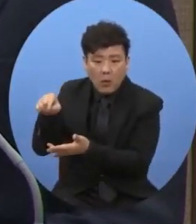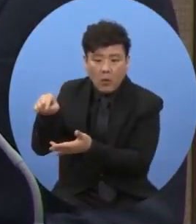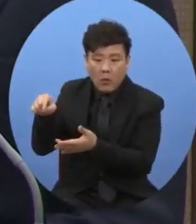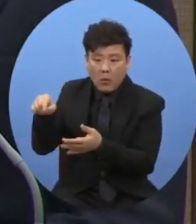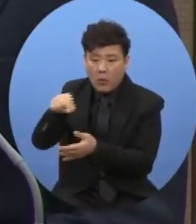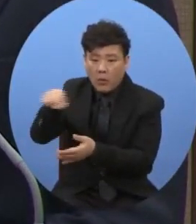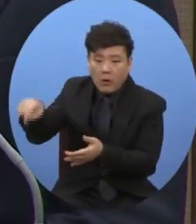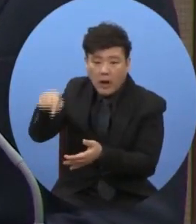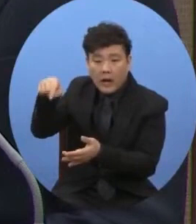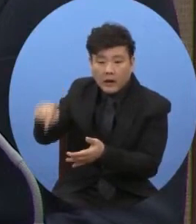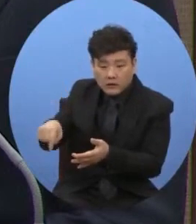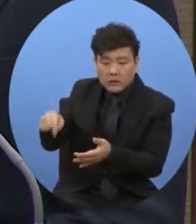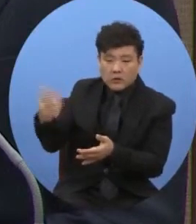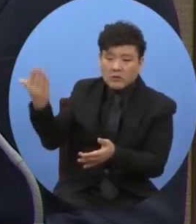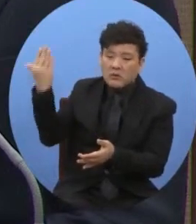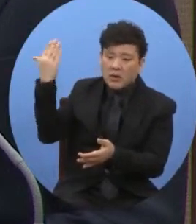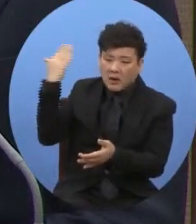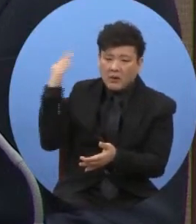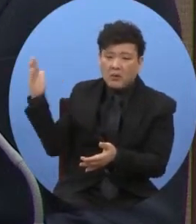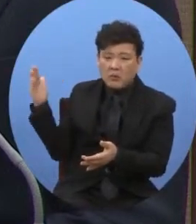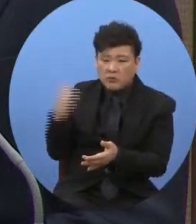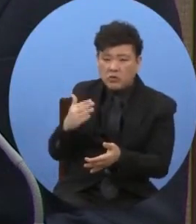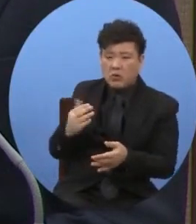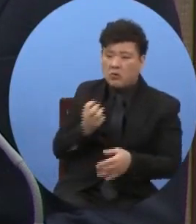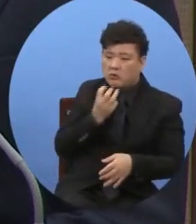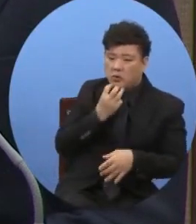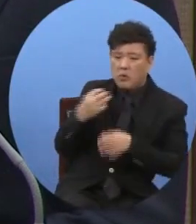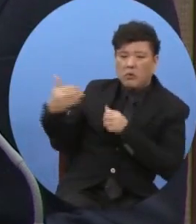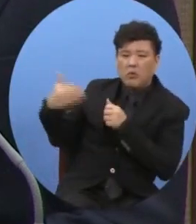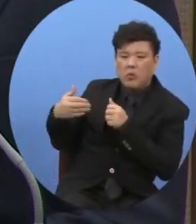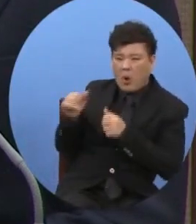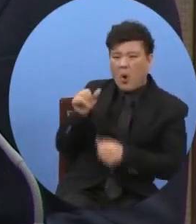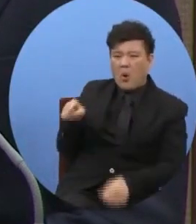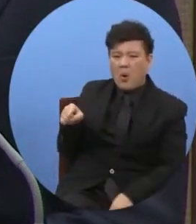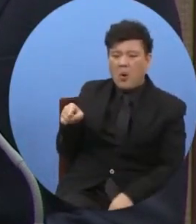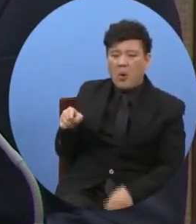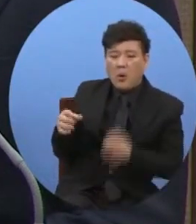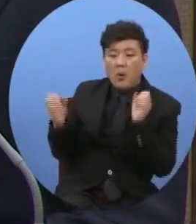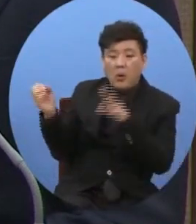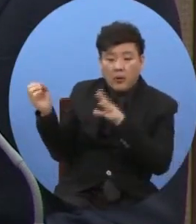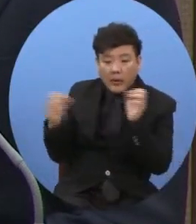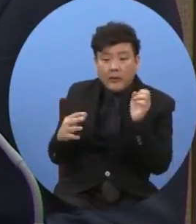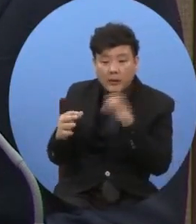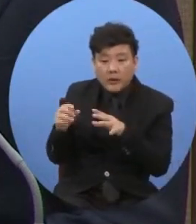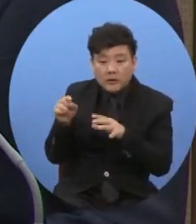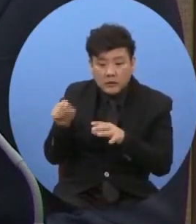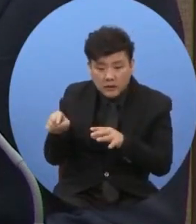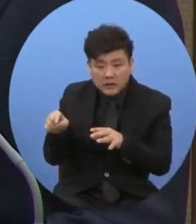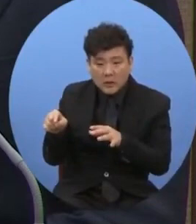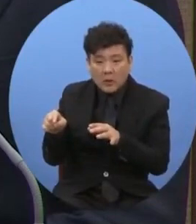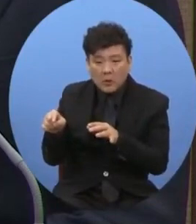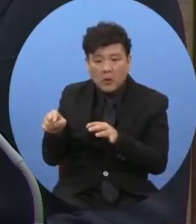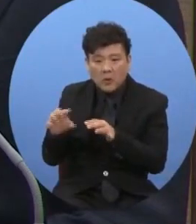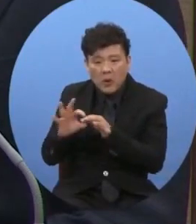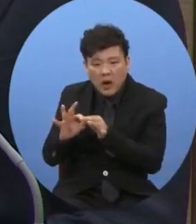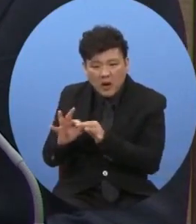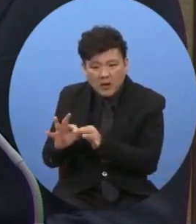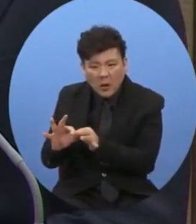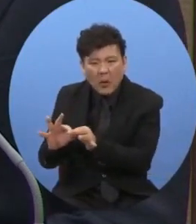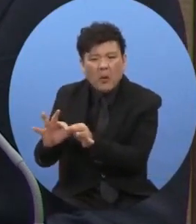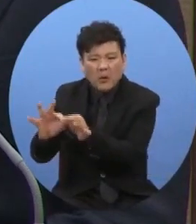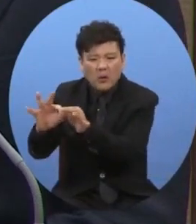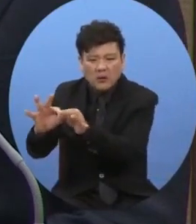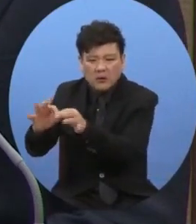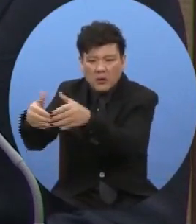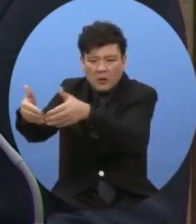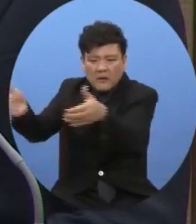네. 일찌감치 논의가 요청이 와서 논의를 하고 있었고 아마 그것의 연장선상으로 이제